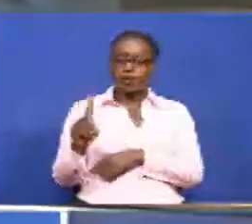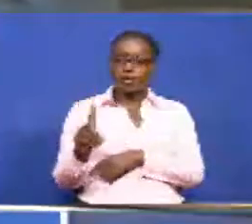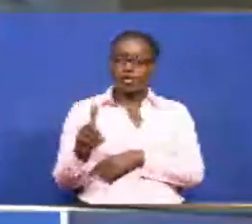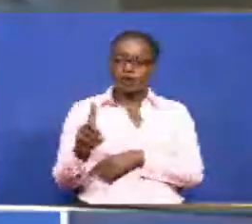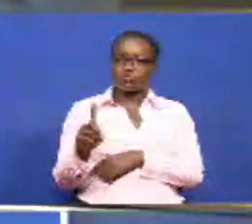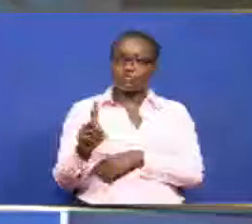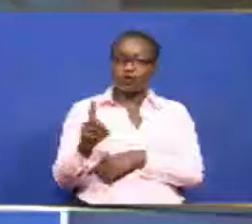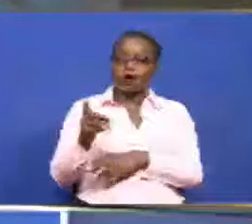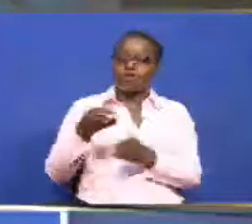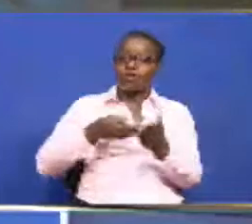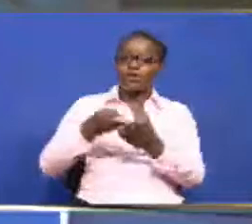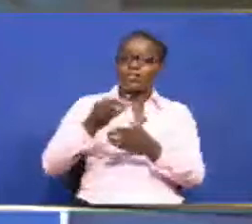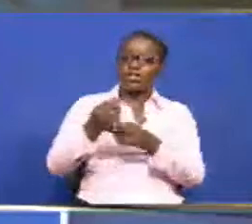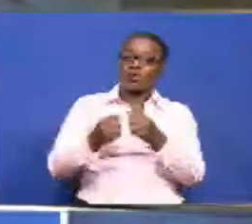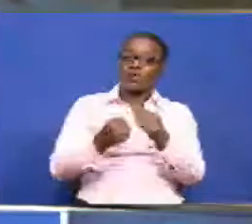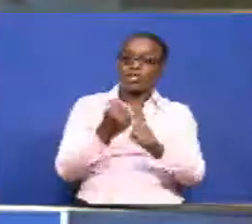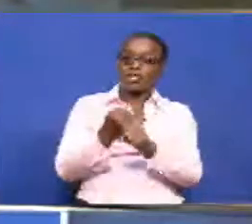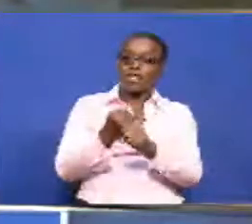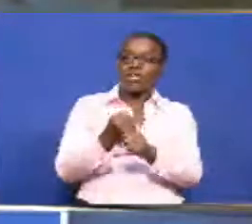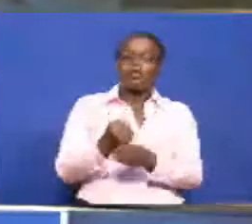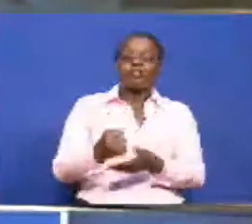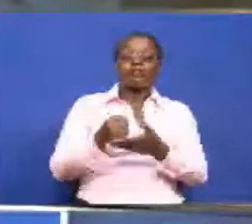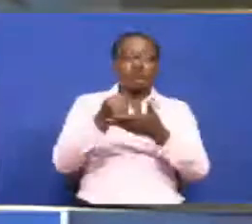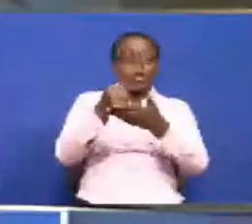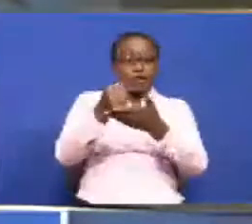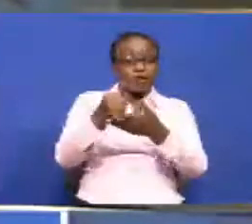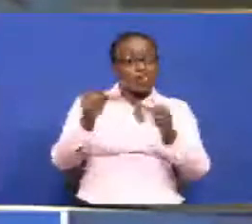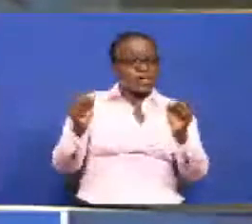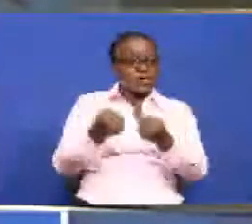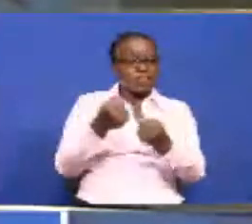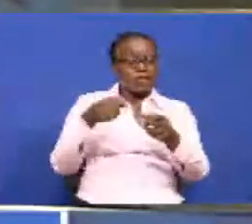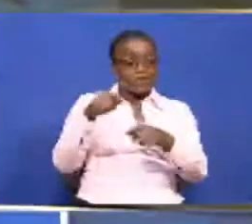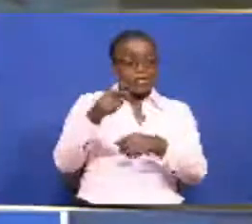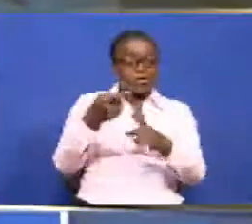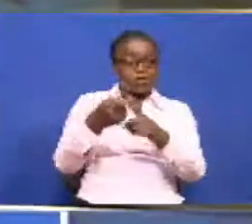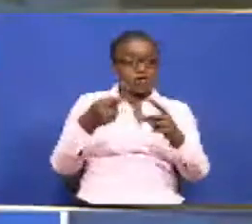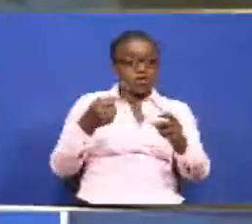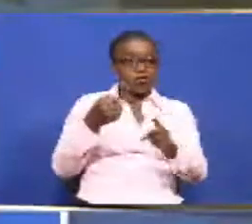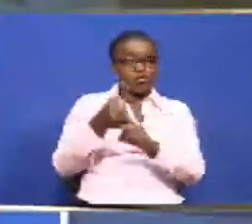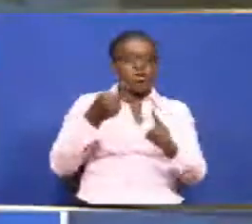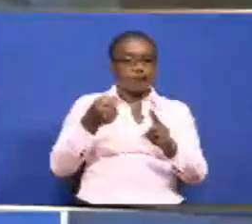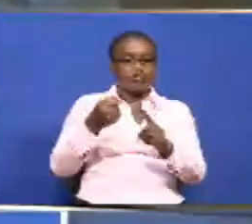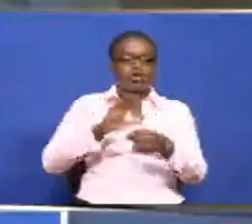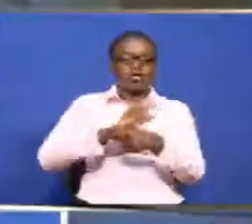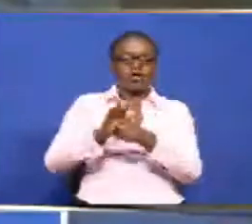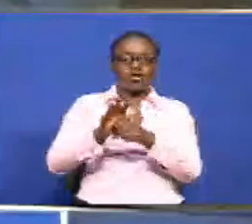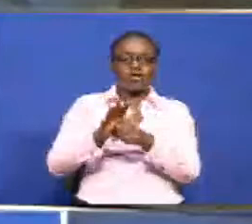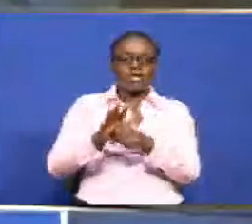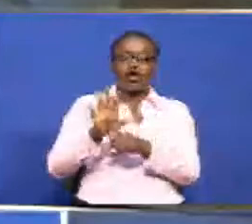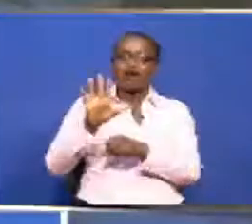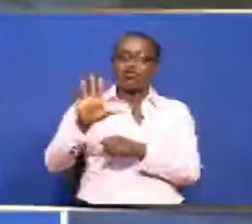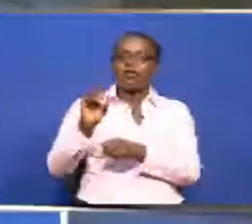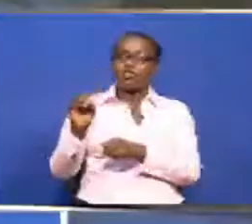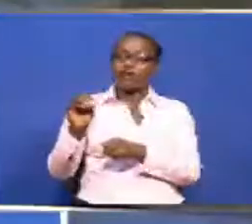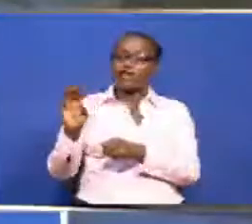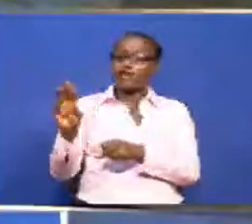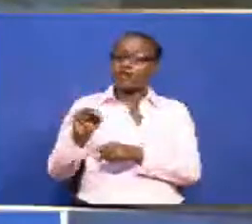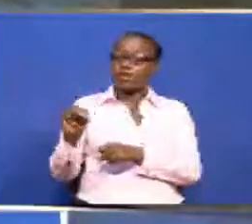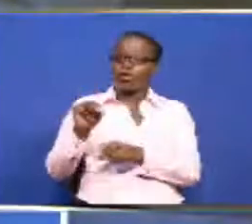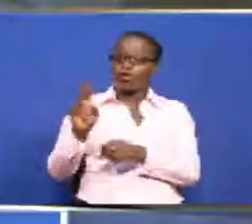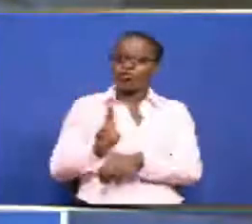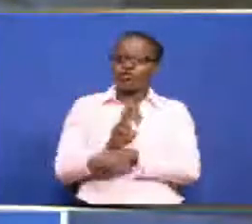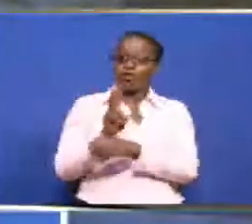2020-2021. Na ili kujistiri kutokana na athari za janga la korona, shilingi milioni 500 zitatumiwa kununua